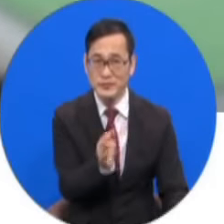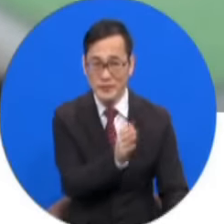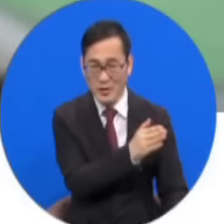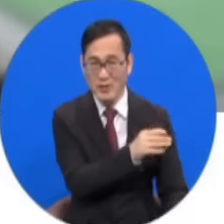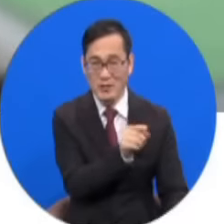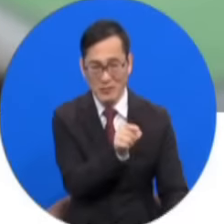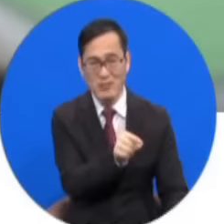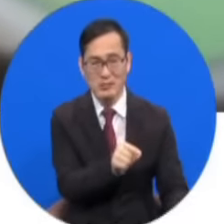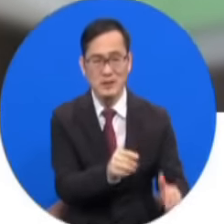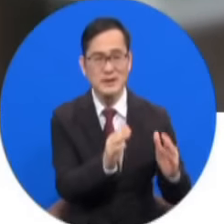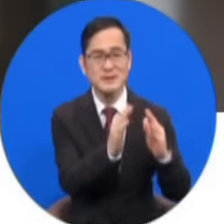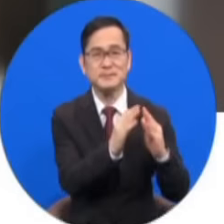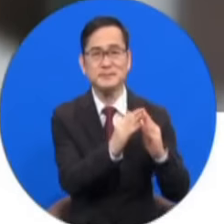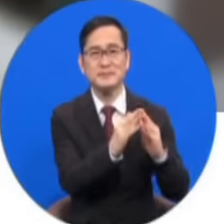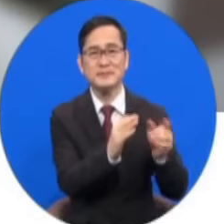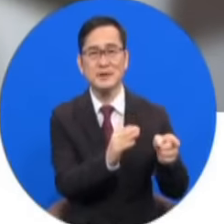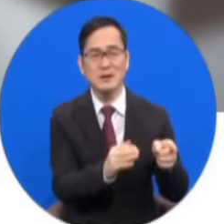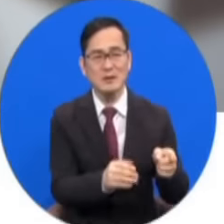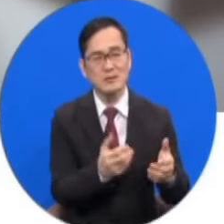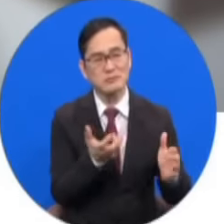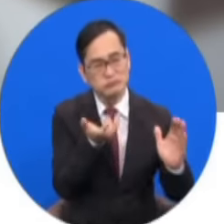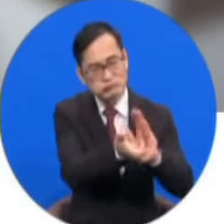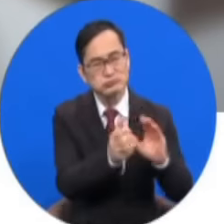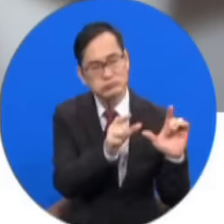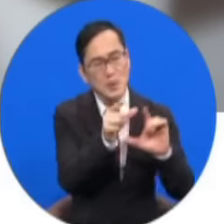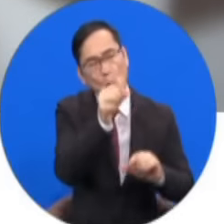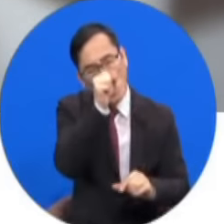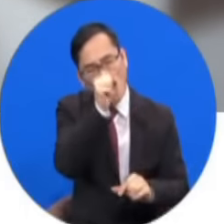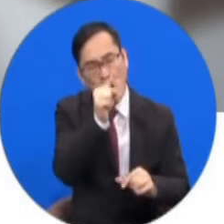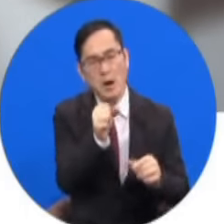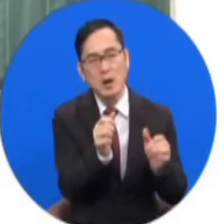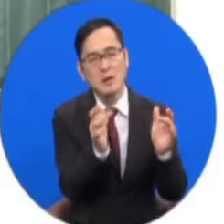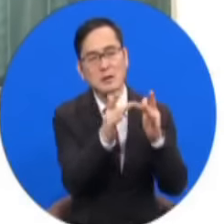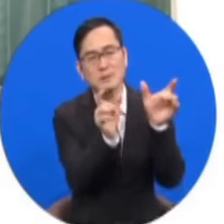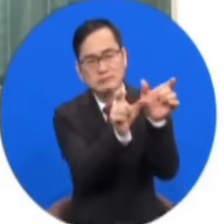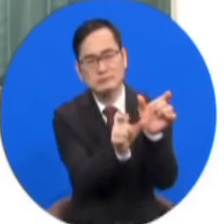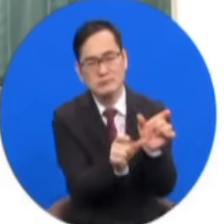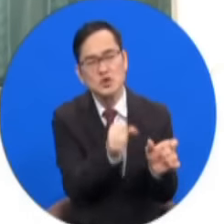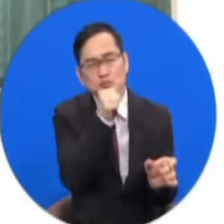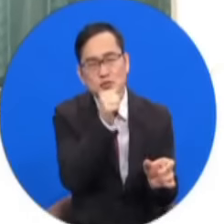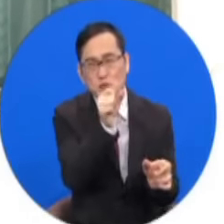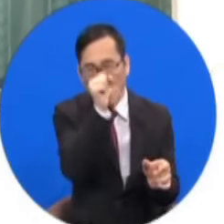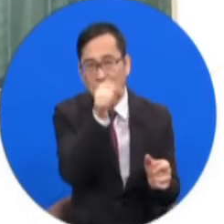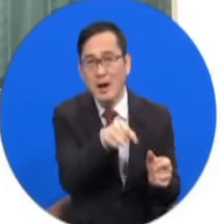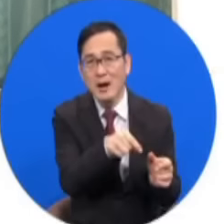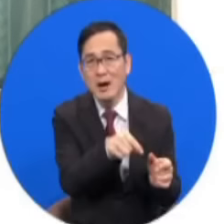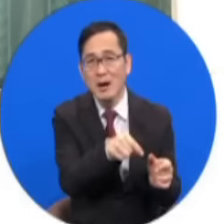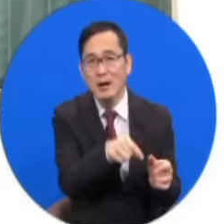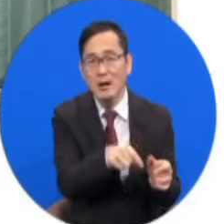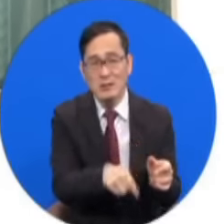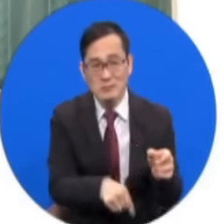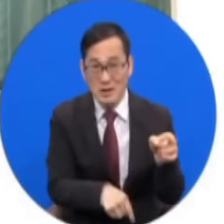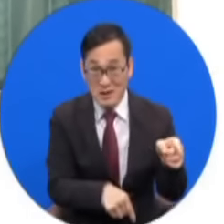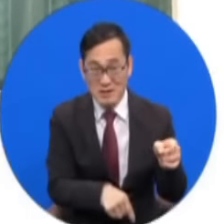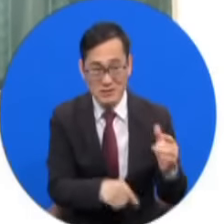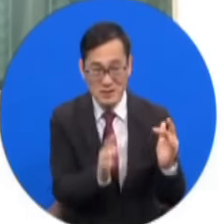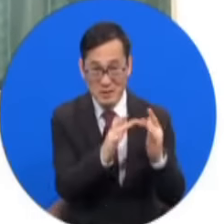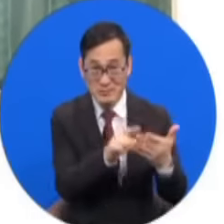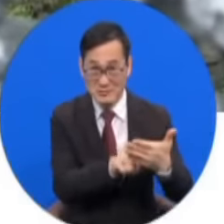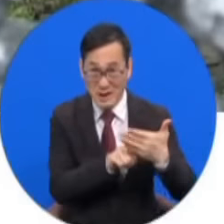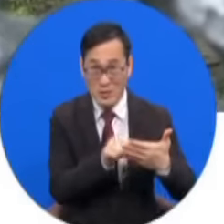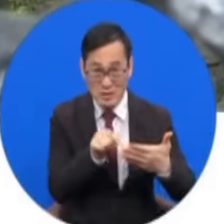후기일 그거 제가 확인은 못했는데 제 추측으로는 제주도 일 거 같다는 그런 이야기예요 그러면은 문다 씨는 자기 집도 아니고 송기